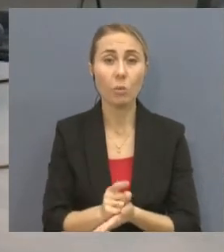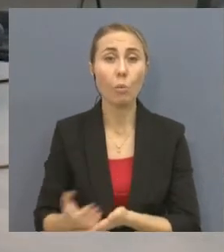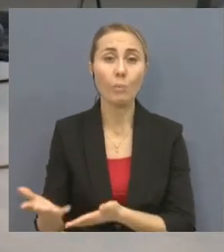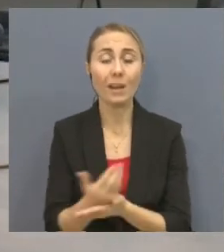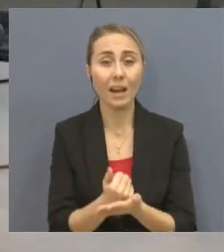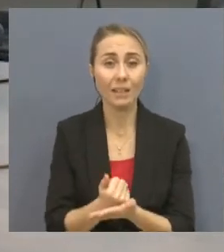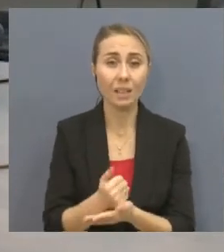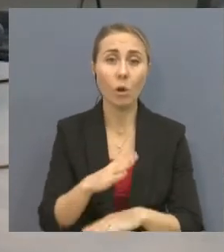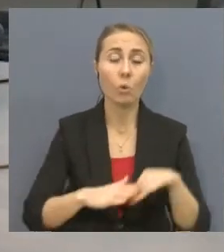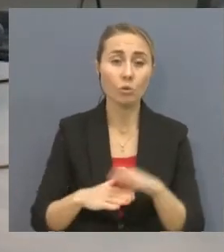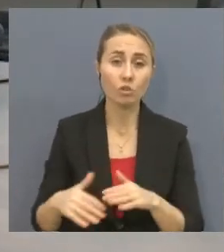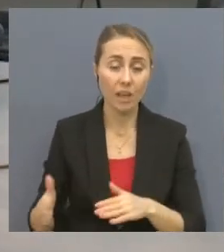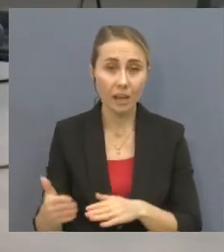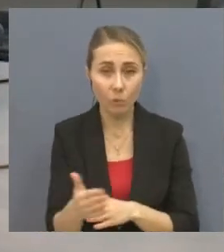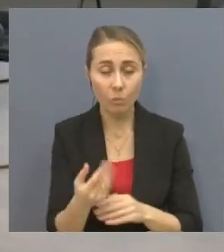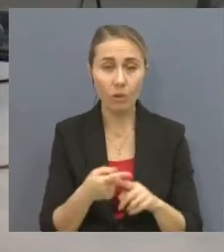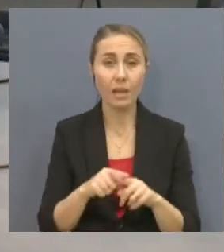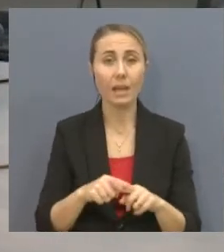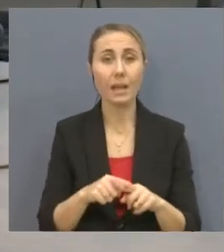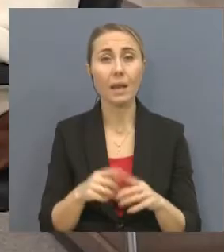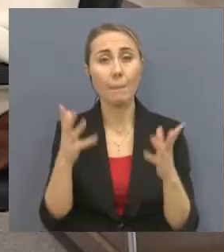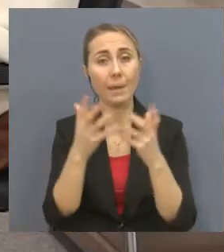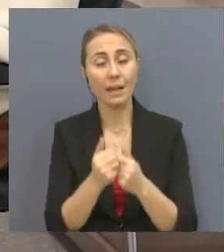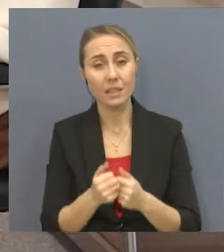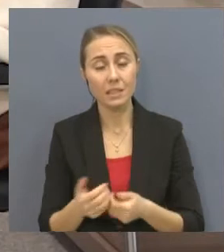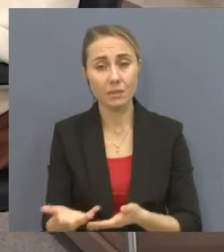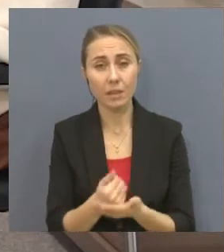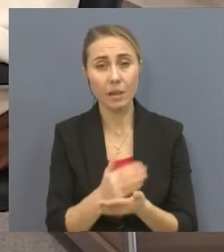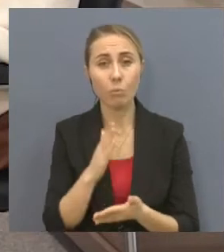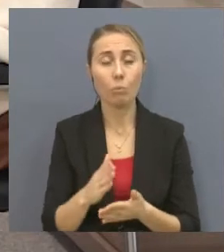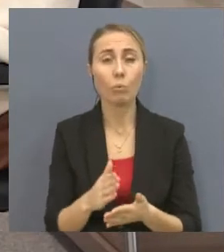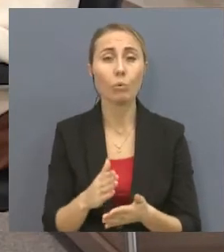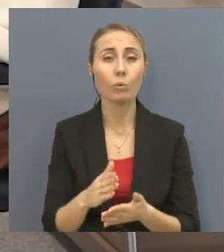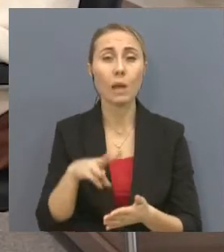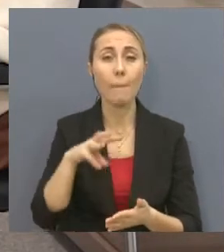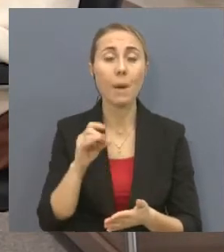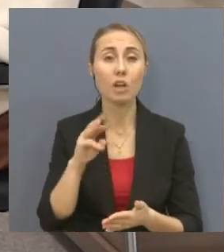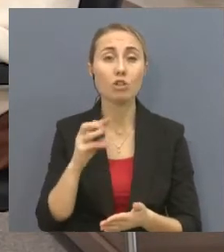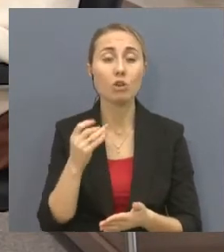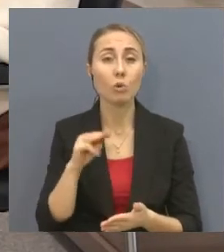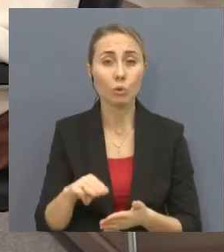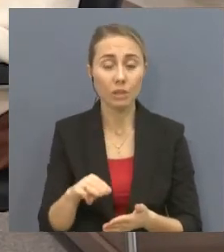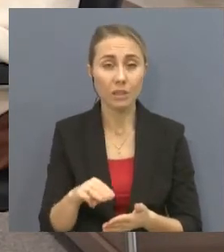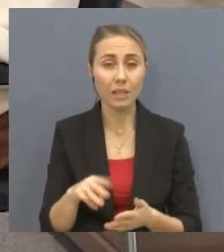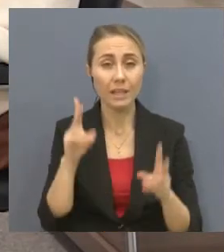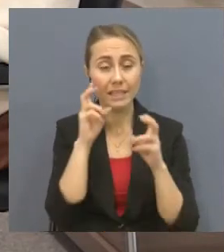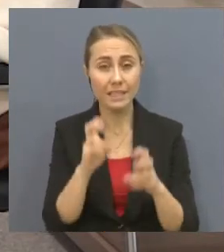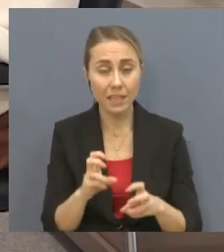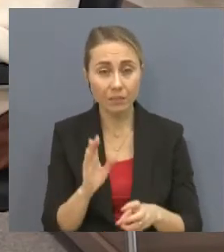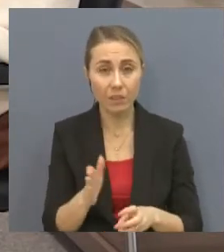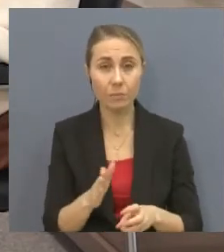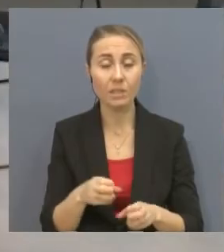ручная уборка механизированная уборка будут определены маршруты и оцифрованы маршрута исследования